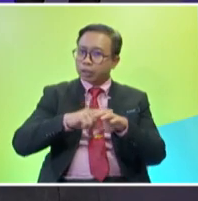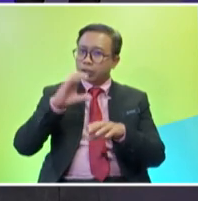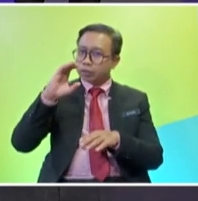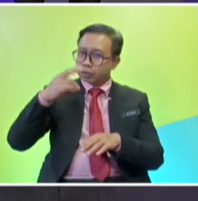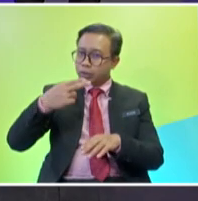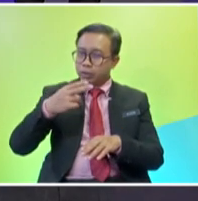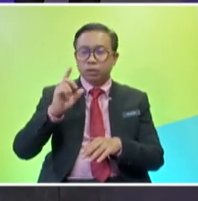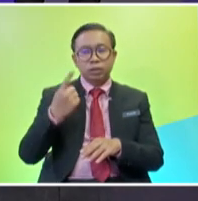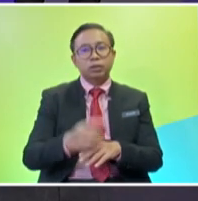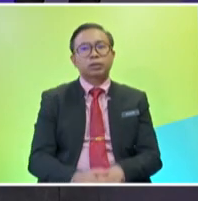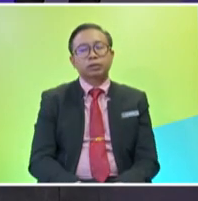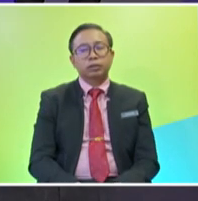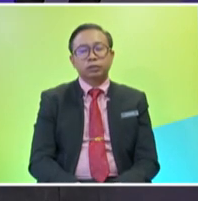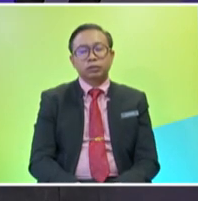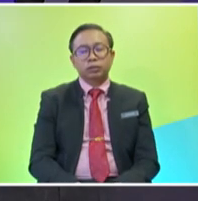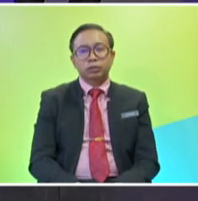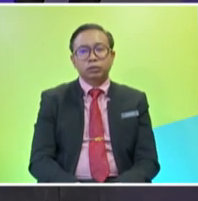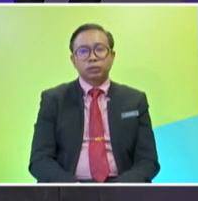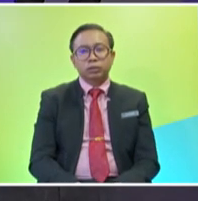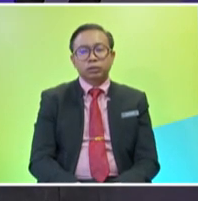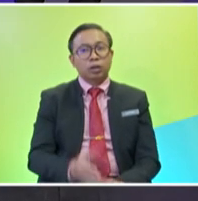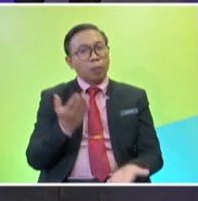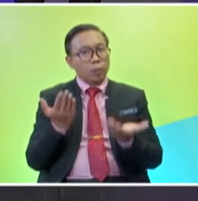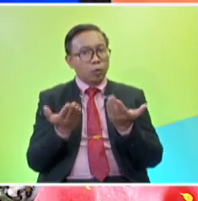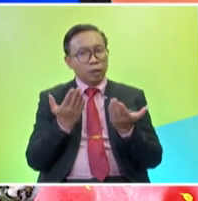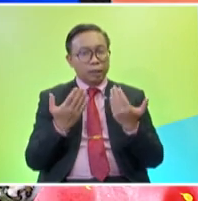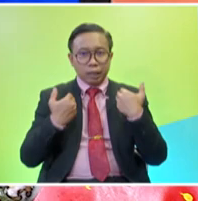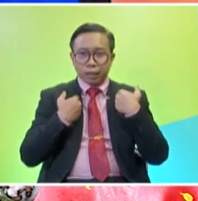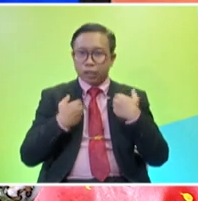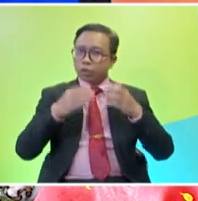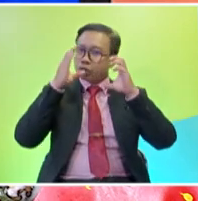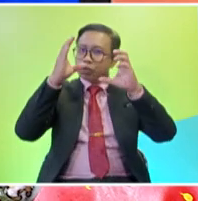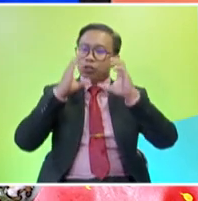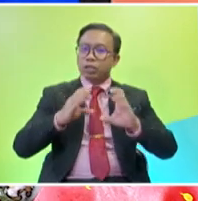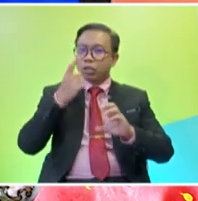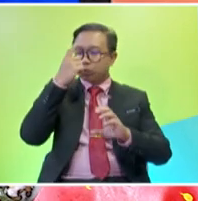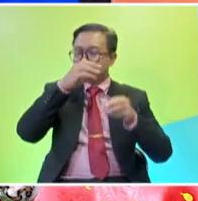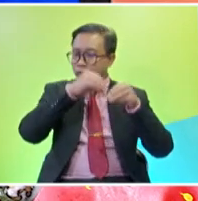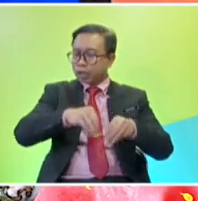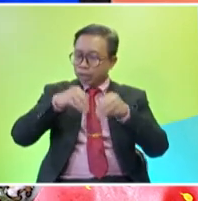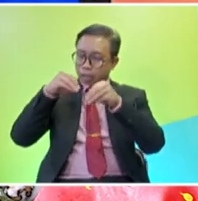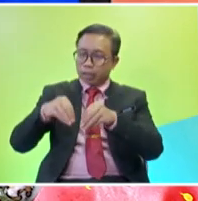sepatunya di gurun sebab mungkin kita cari untuk tanam adalah